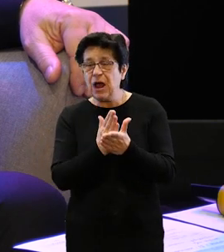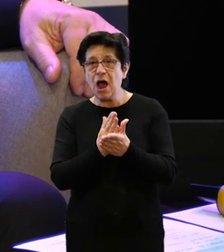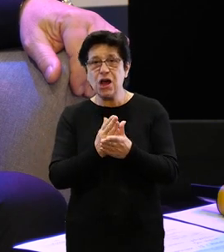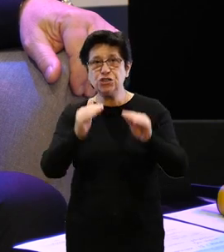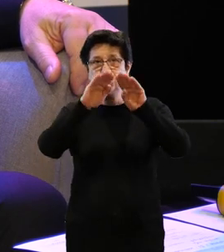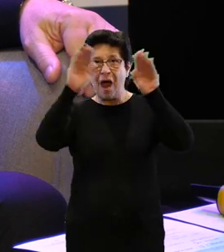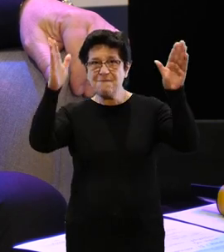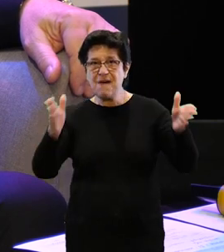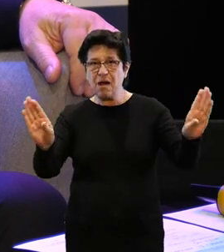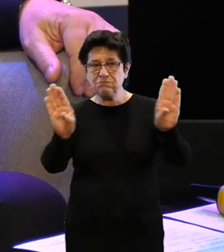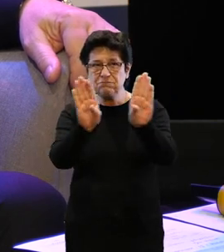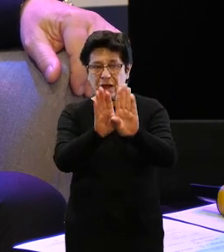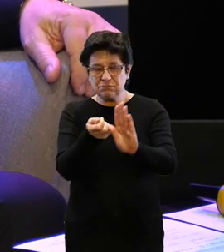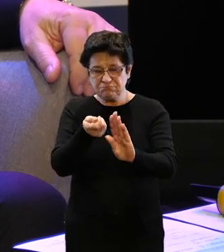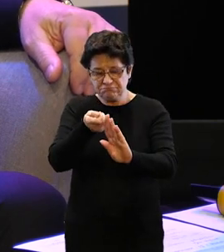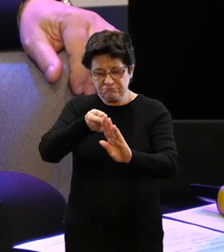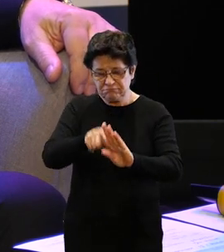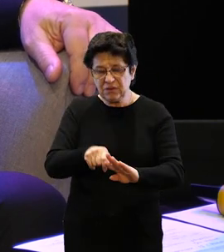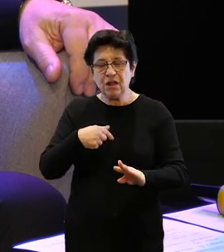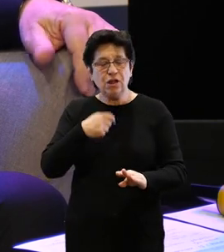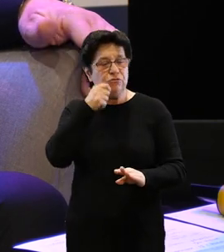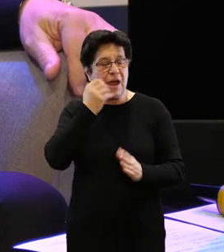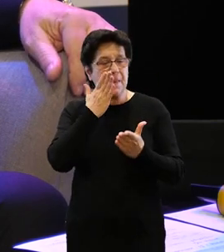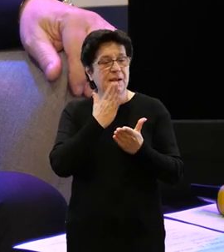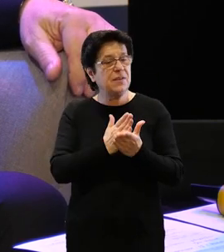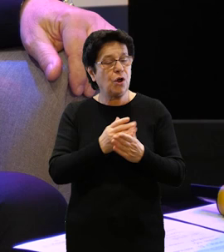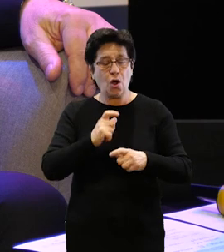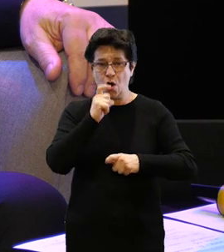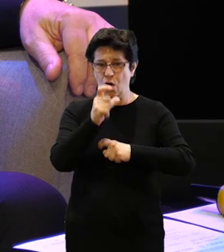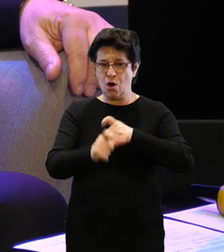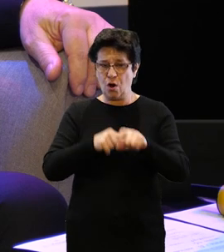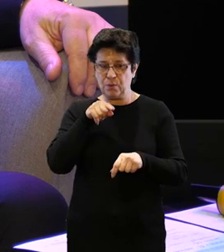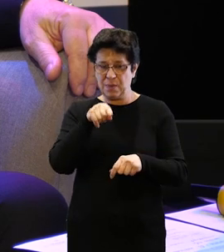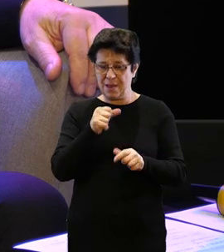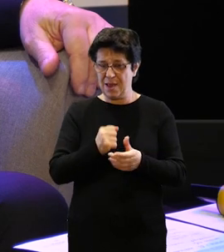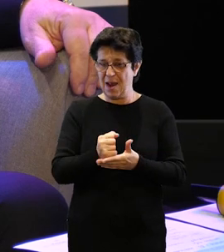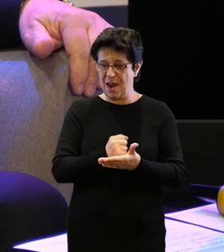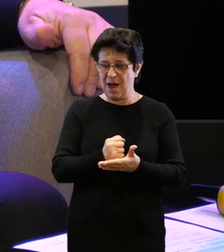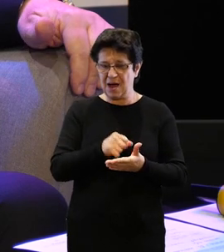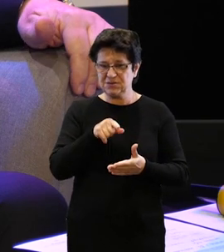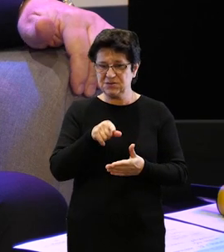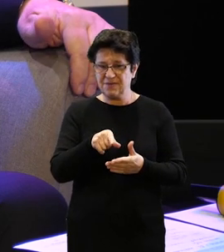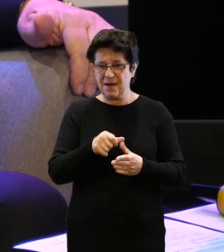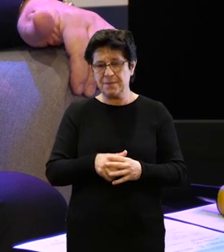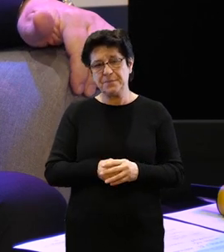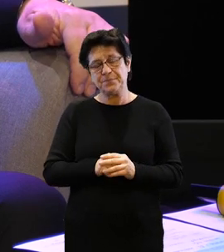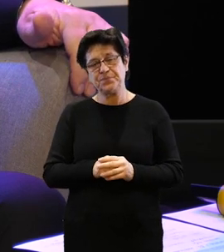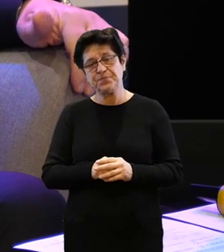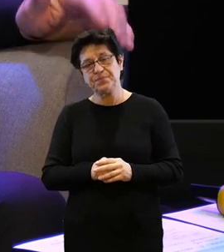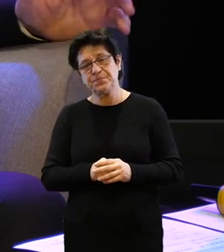i tylko on miał do tego dostępu robił te leki homeopatyczne I to by było